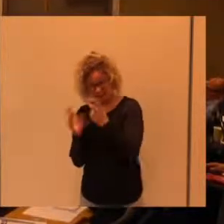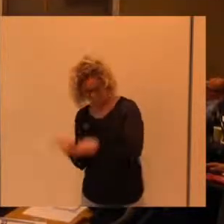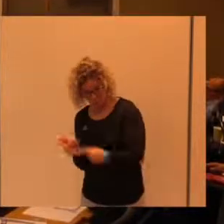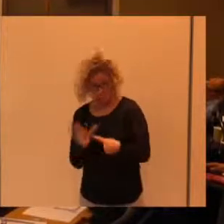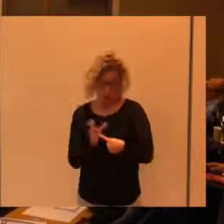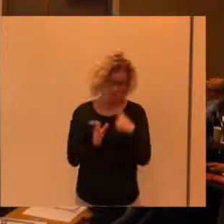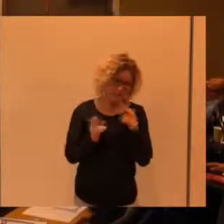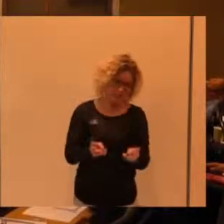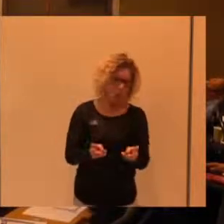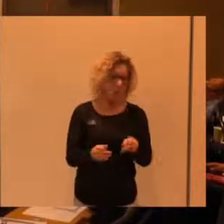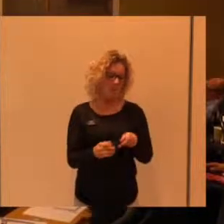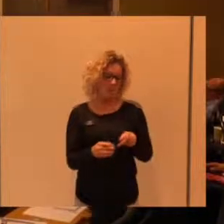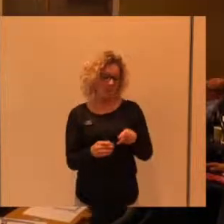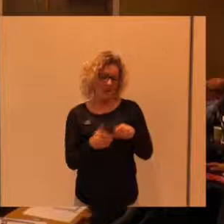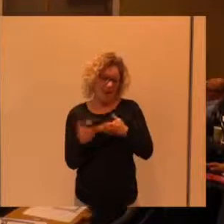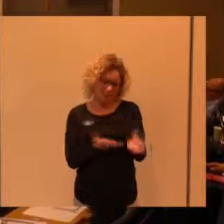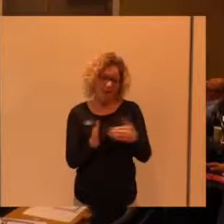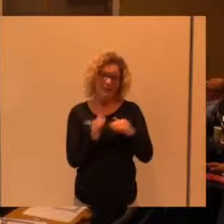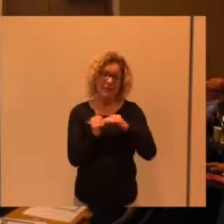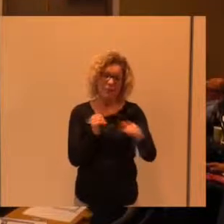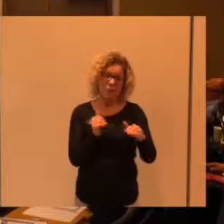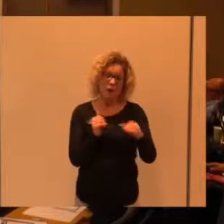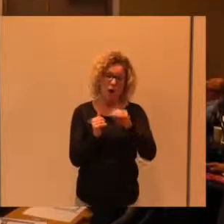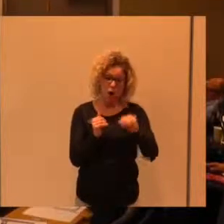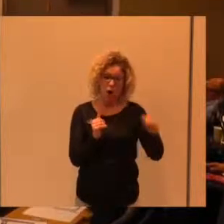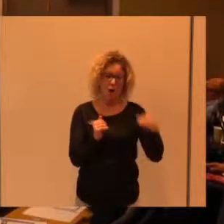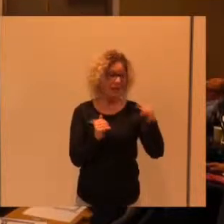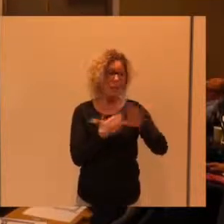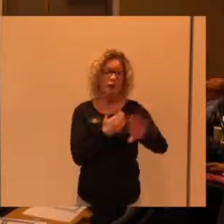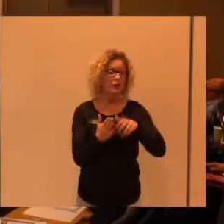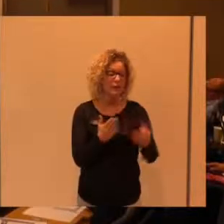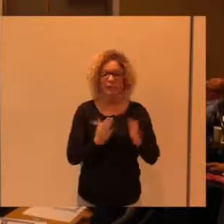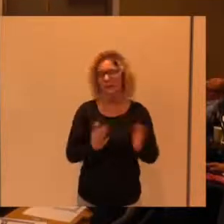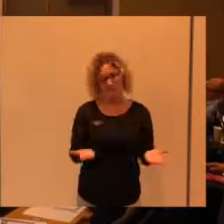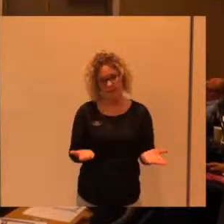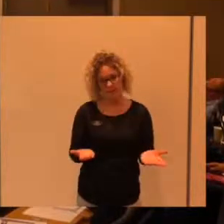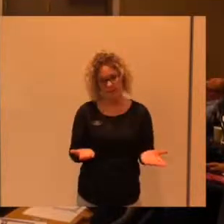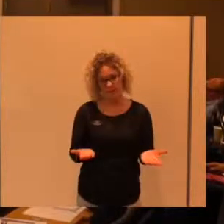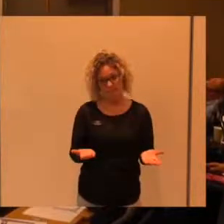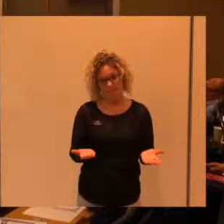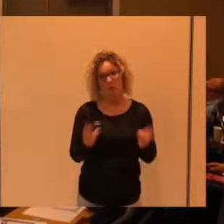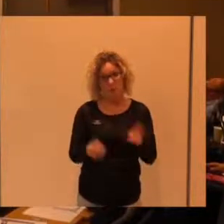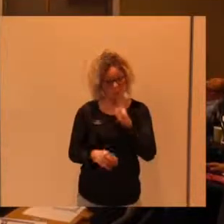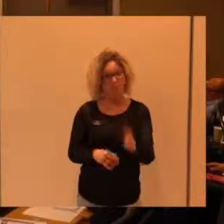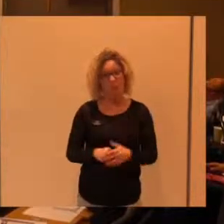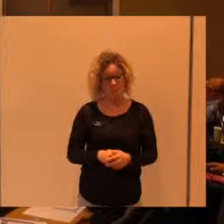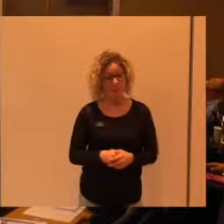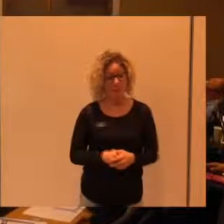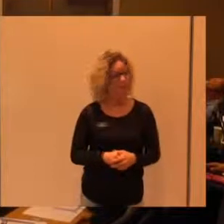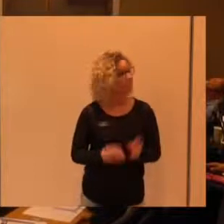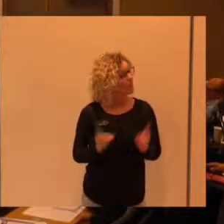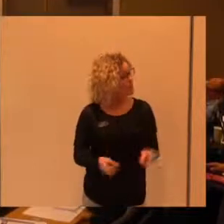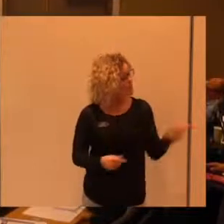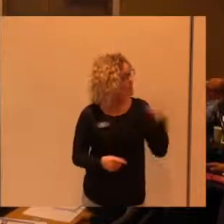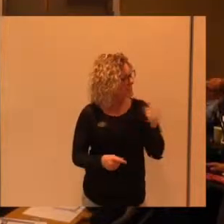den här nivå AA som då inte har med skydd för teckenspråk där. Så ser det ut. Den här säger också